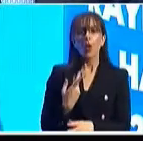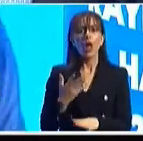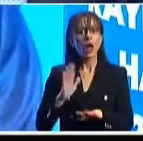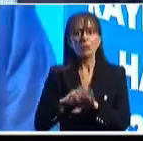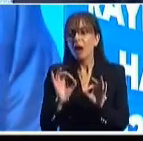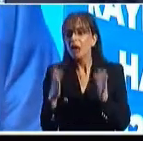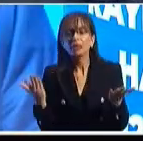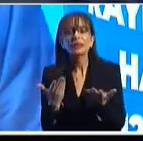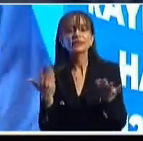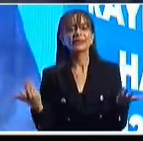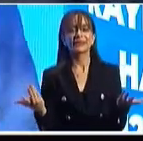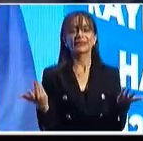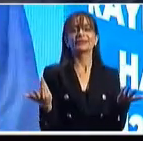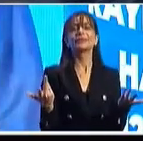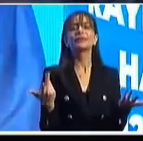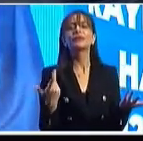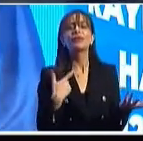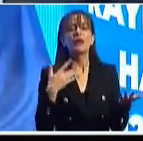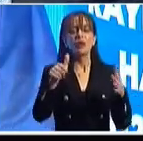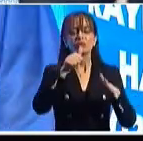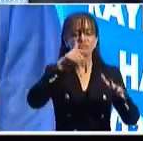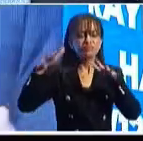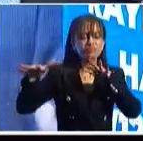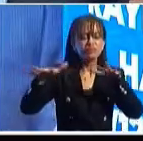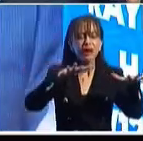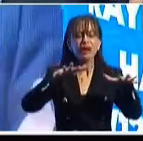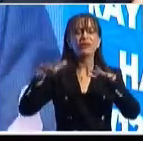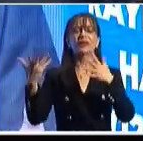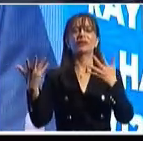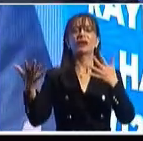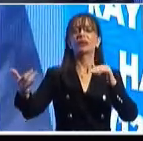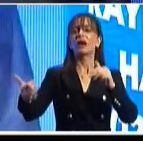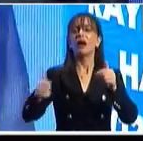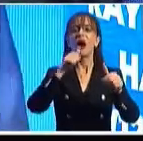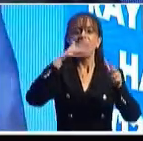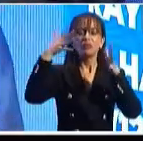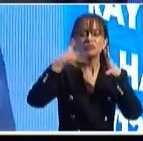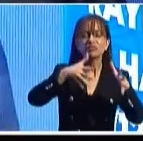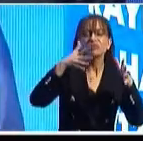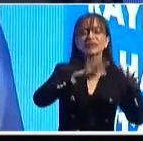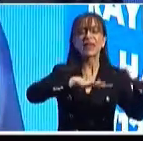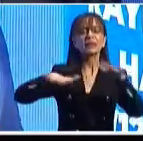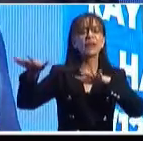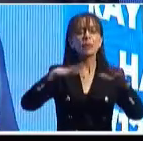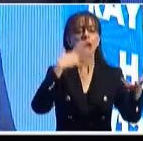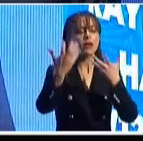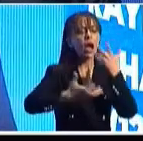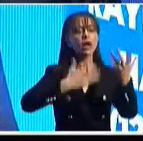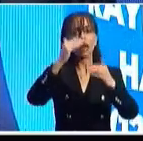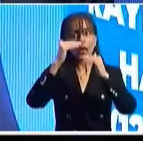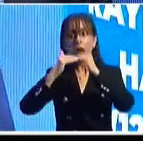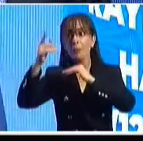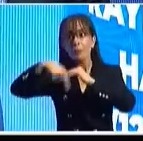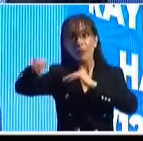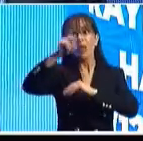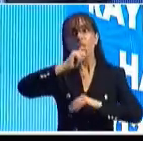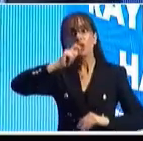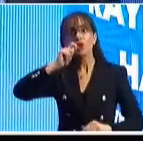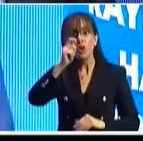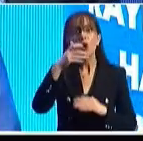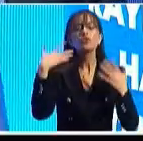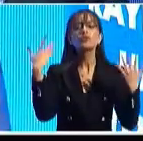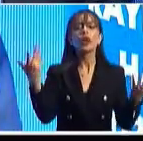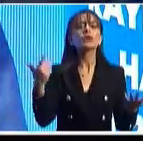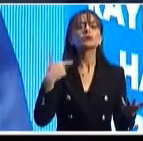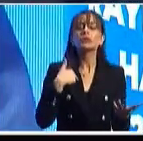biz geçmişte afetlerde, sellerde, yangınlarda milletimize söz verdik. Ve o sözleri